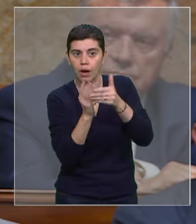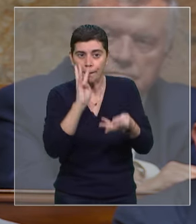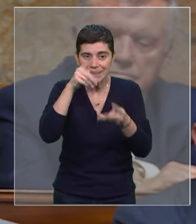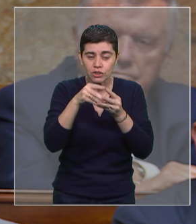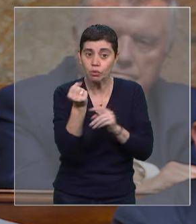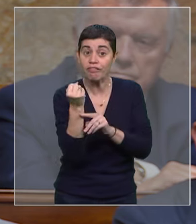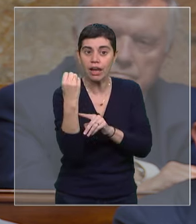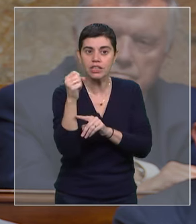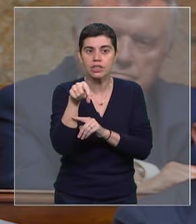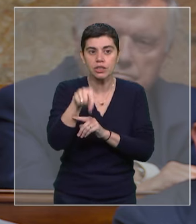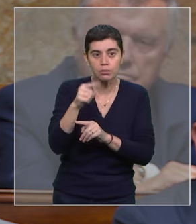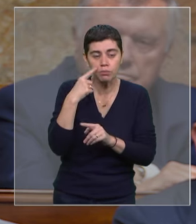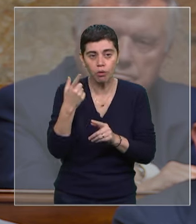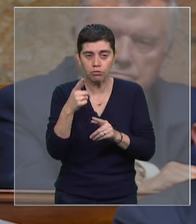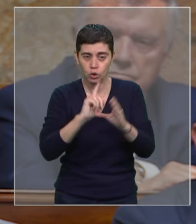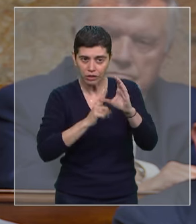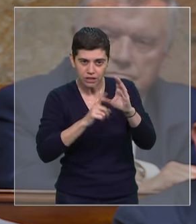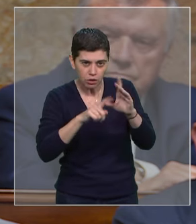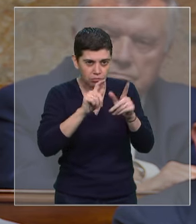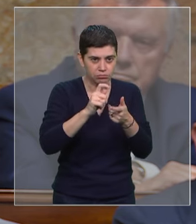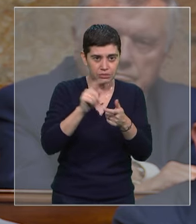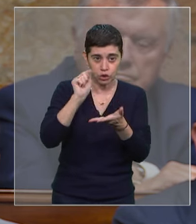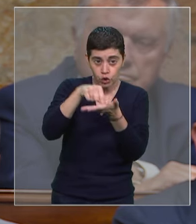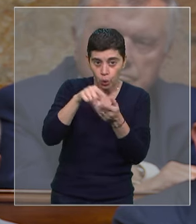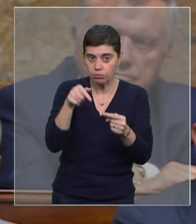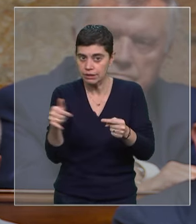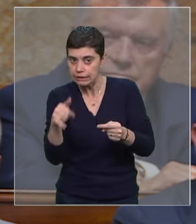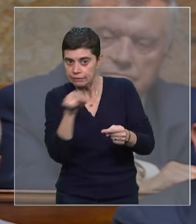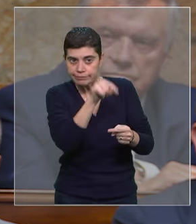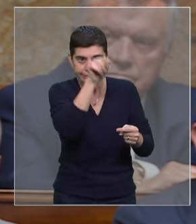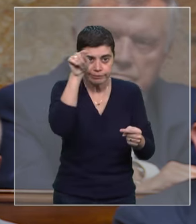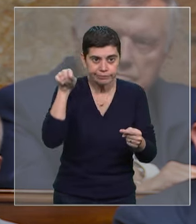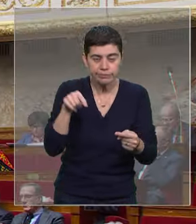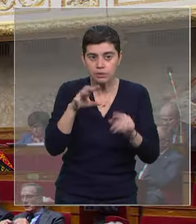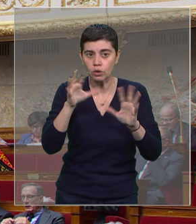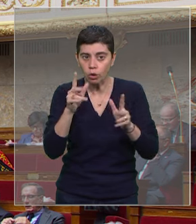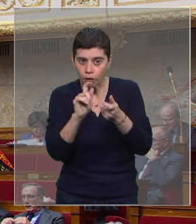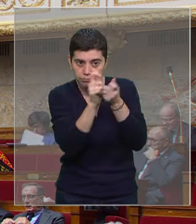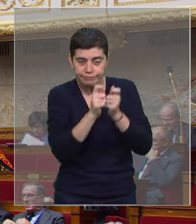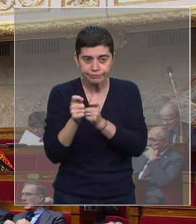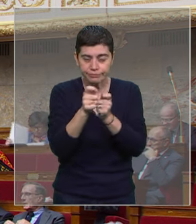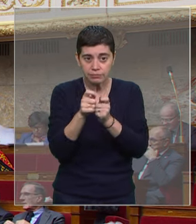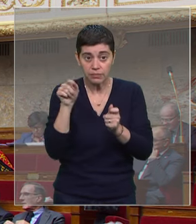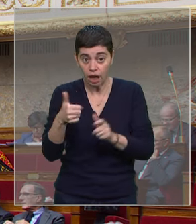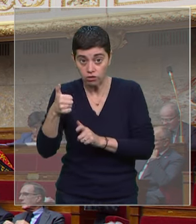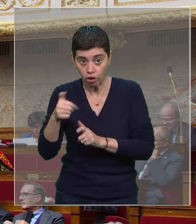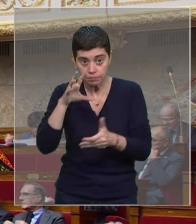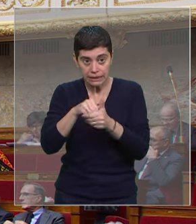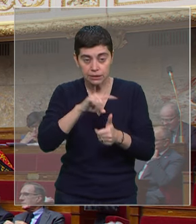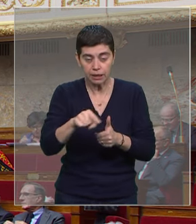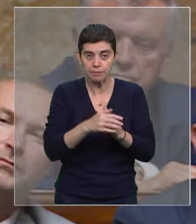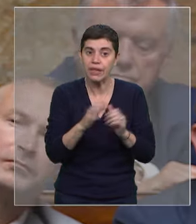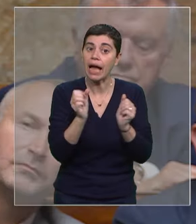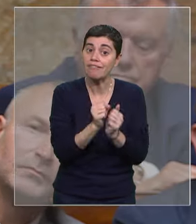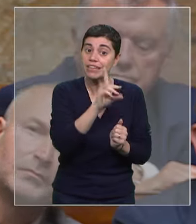à la réévaluation des coefficients géographiques insulaires dont elle est aujourd'hui exclue. Nous pourrions ainsi, avec nos amis